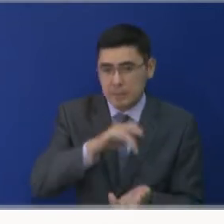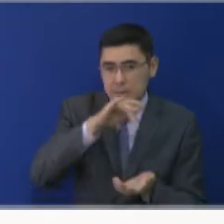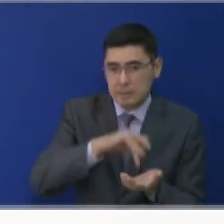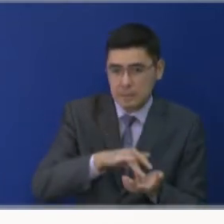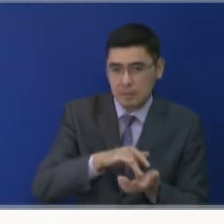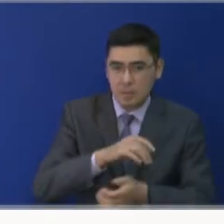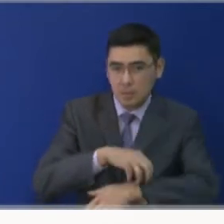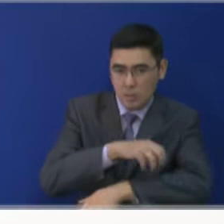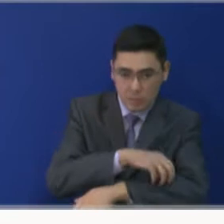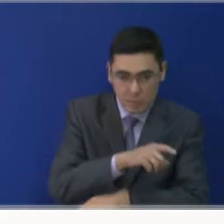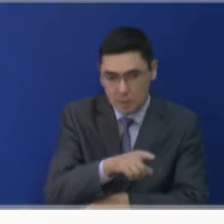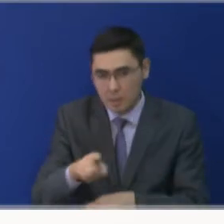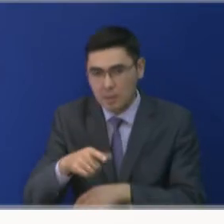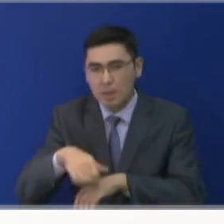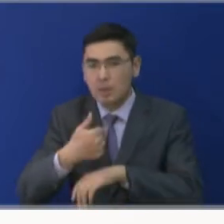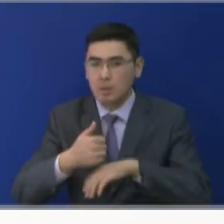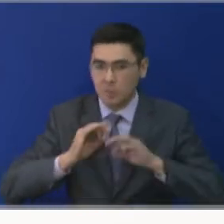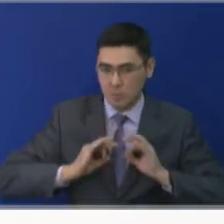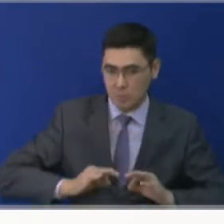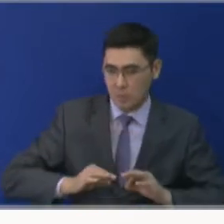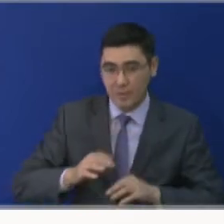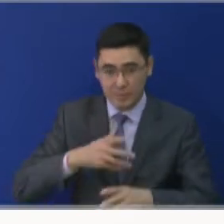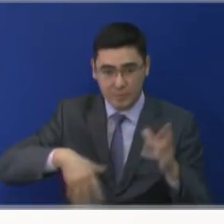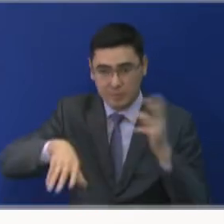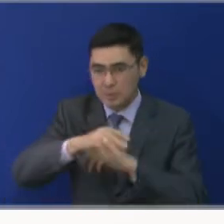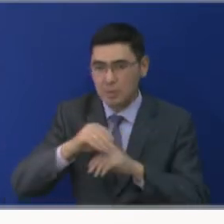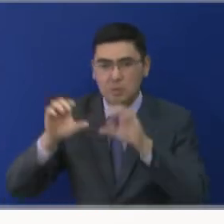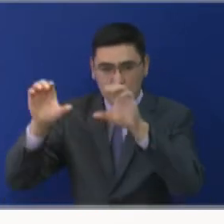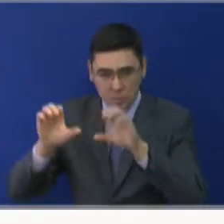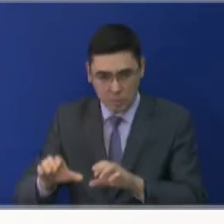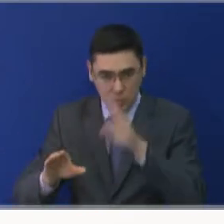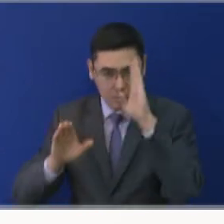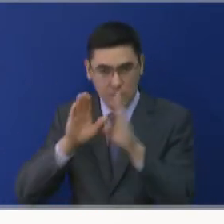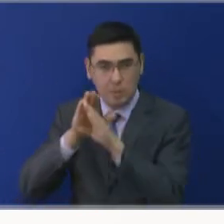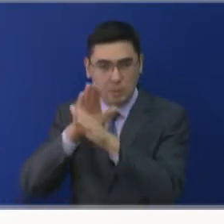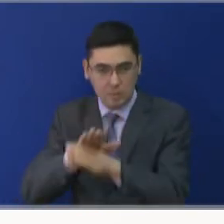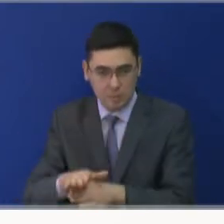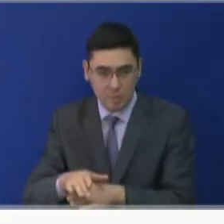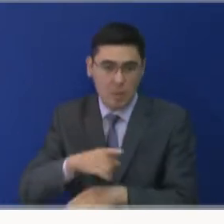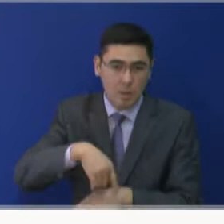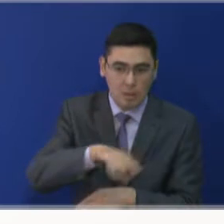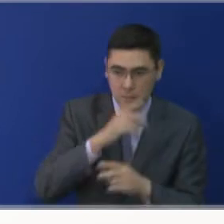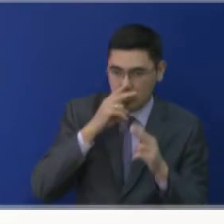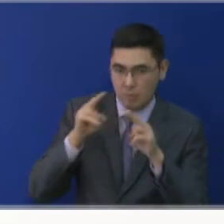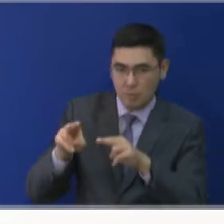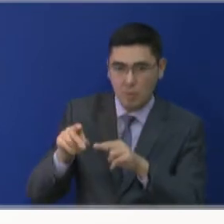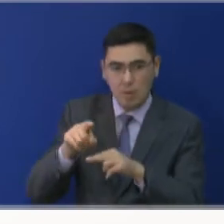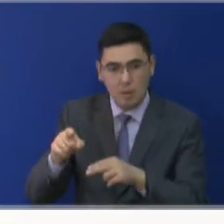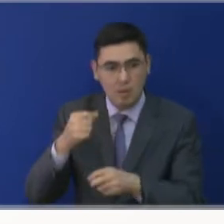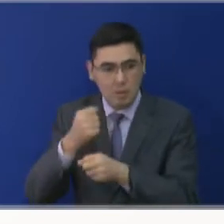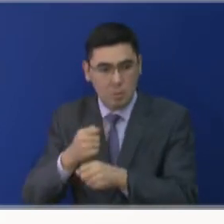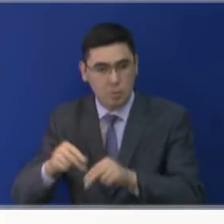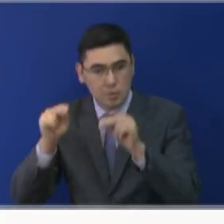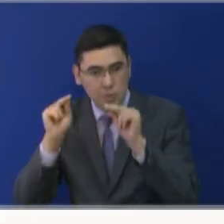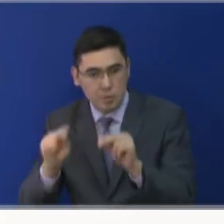бас прокуратура сайлаудың заңдылығын, ашықтығын және әділдігін сақтау үшін тұрақты бақылау жүргізіп отырады. Жаңа сайлау науқанына